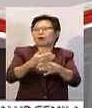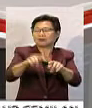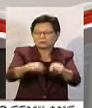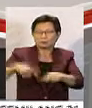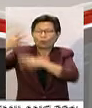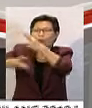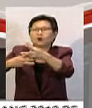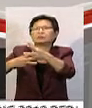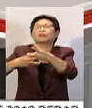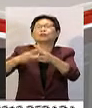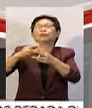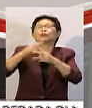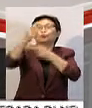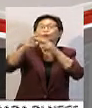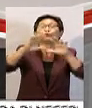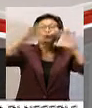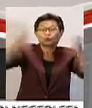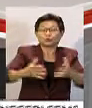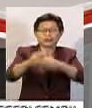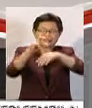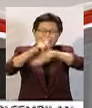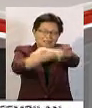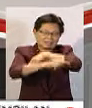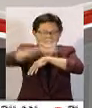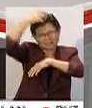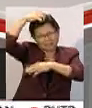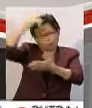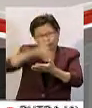warisan dunia UNESCO di negeri itu.